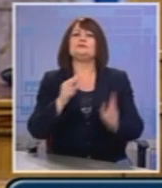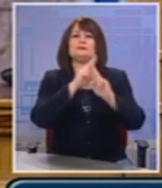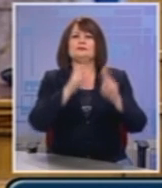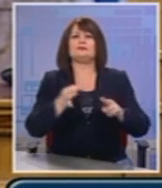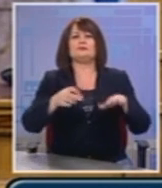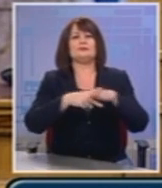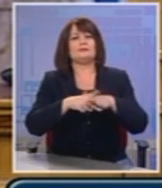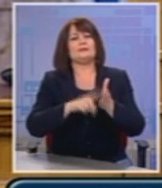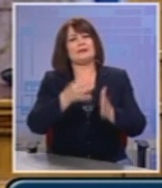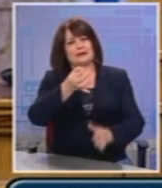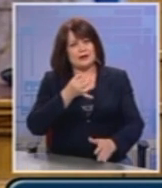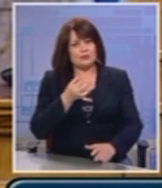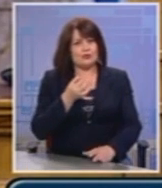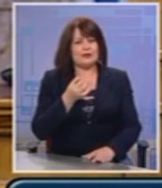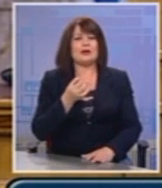νομισματικό